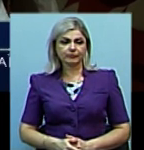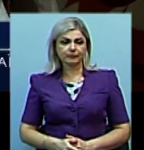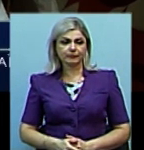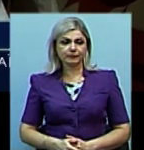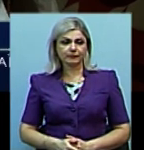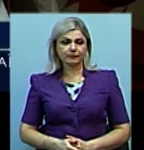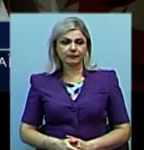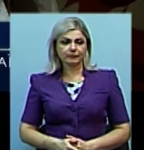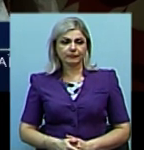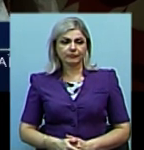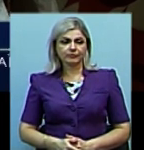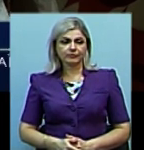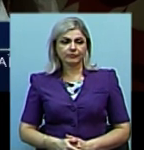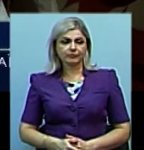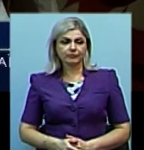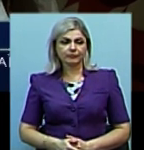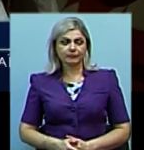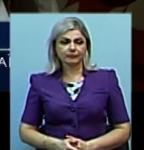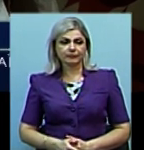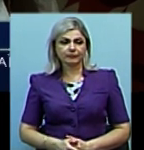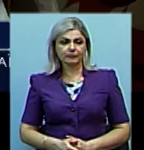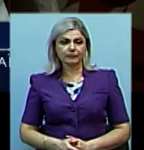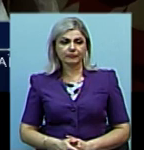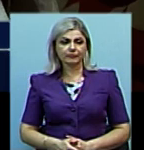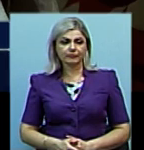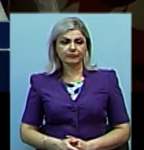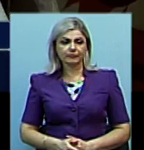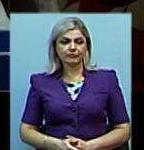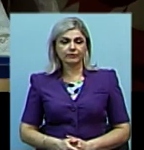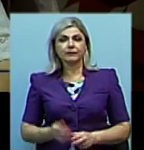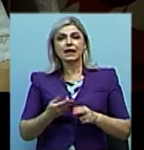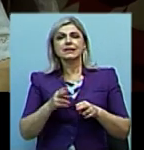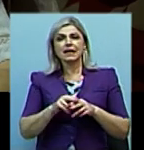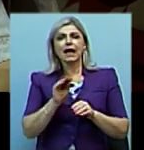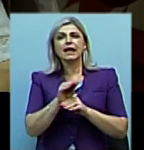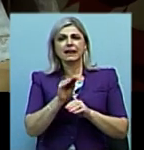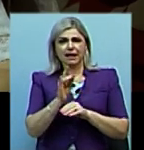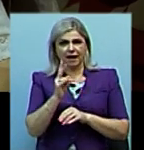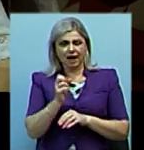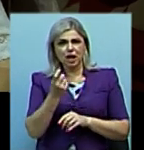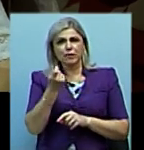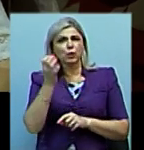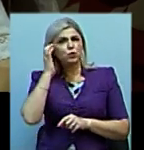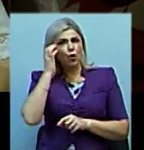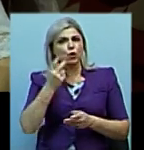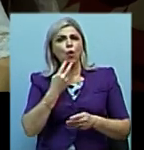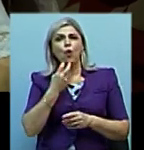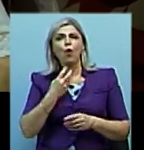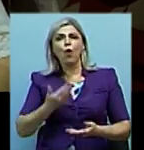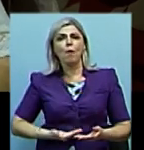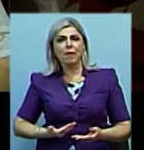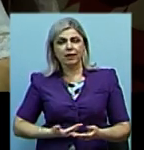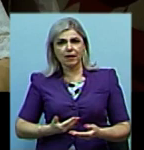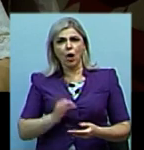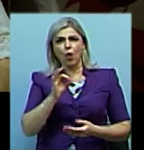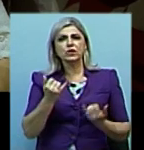чорна комедія, а сьогоднішніх похоронних услуг. Це критика, трохи чорна комедія про сьогоднішні похоронні